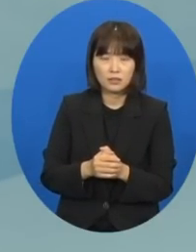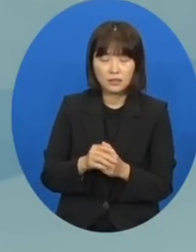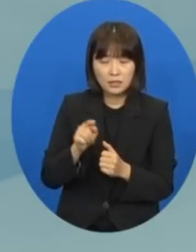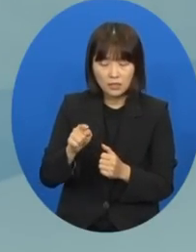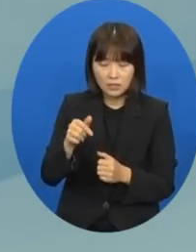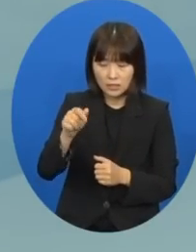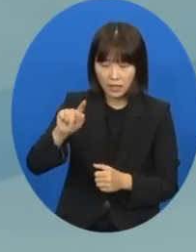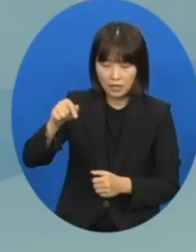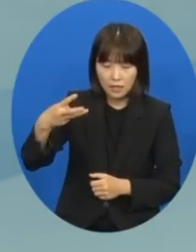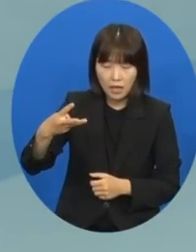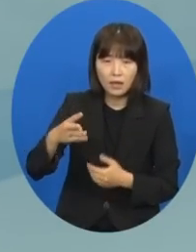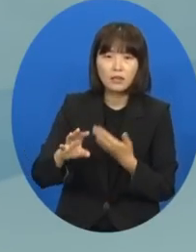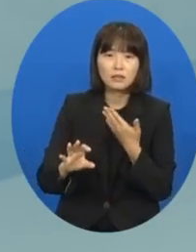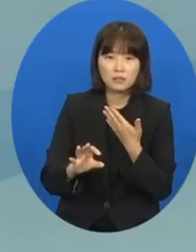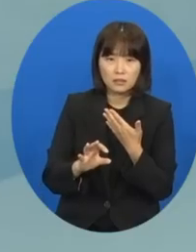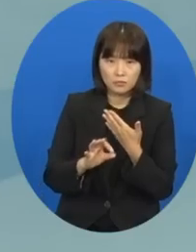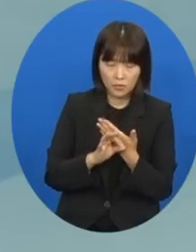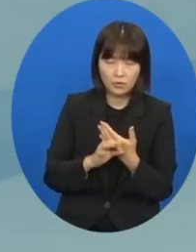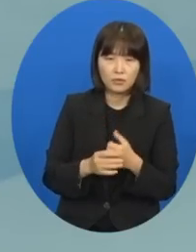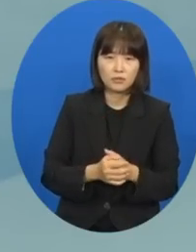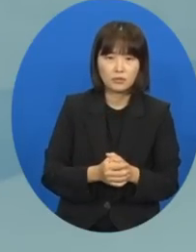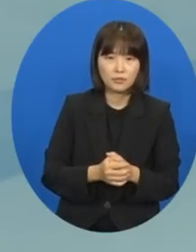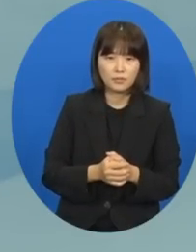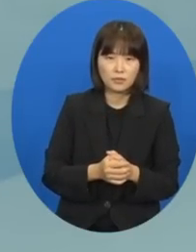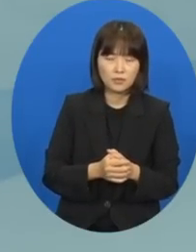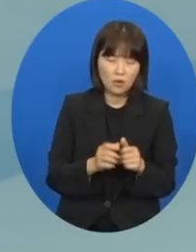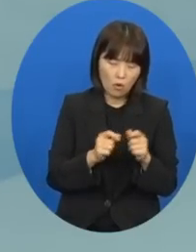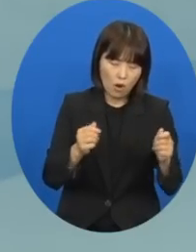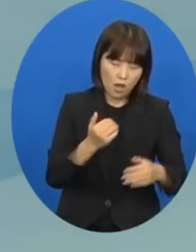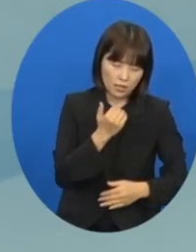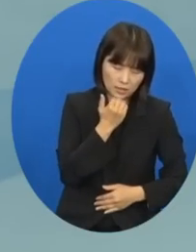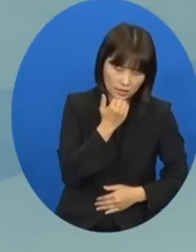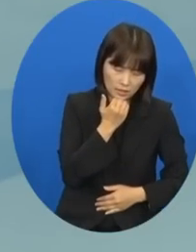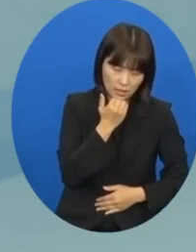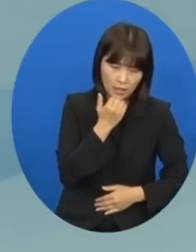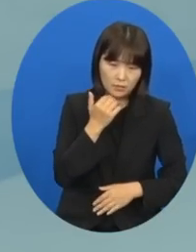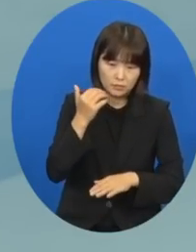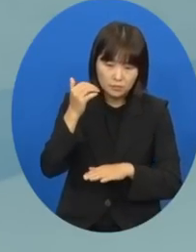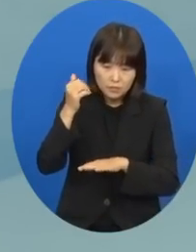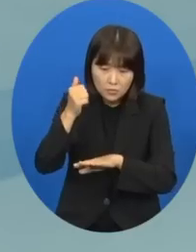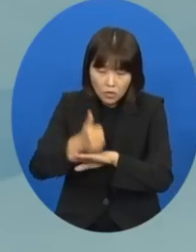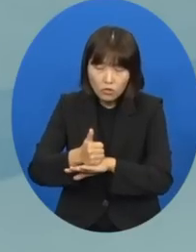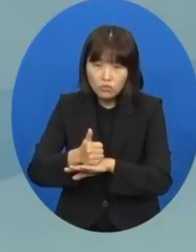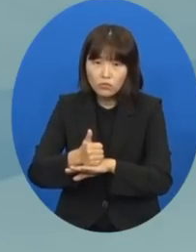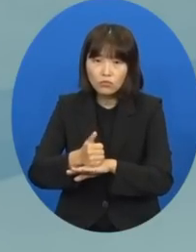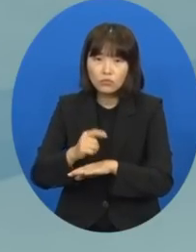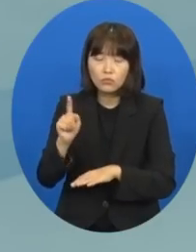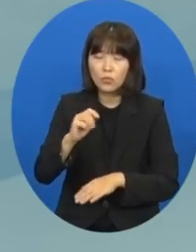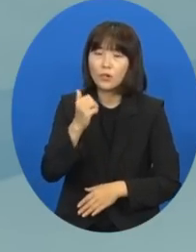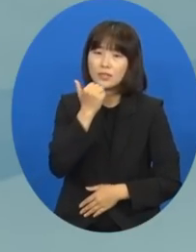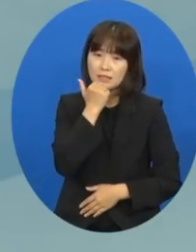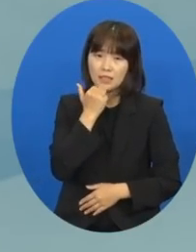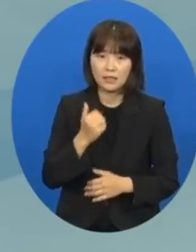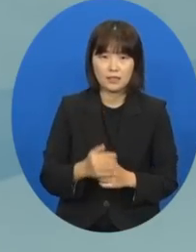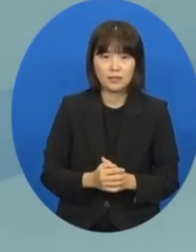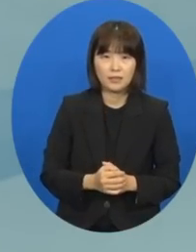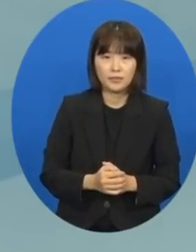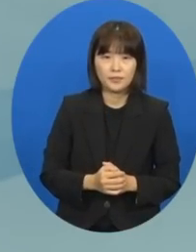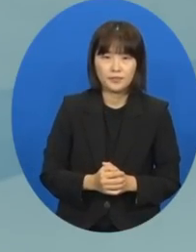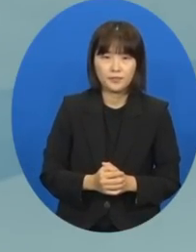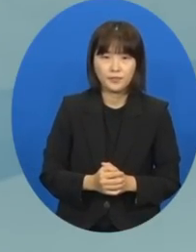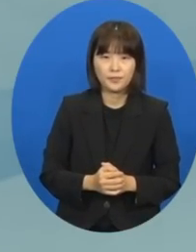이삭입니다. 성급함은 이삭을 이 세상의 수많은 상품과 제품 중 하나로 전락시키려고 하는 아주